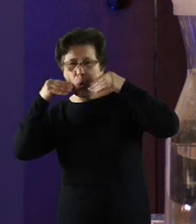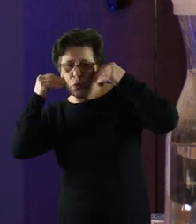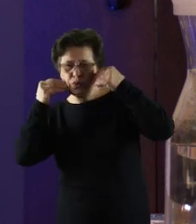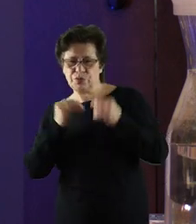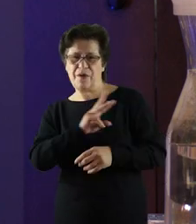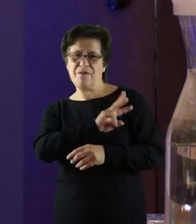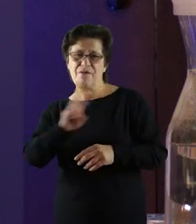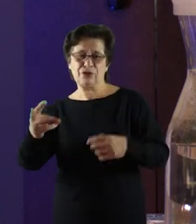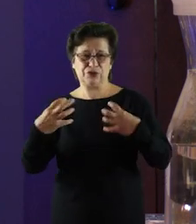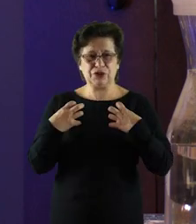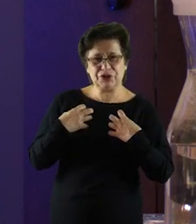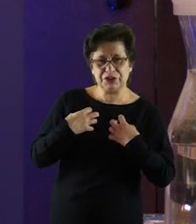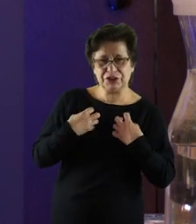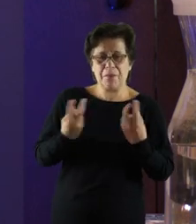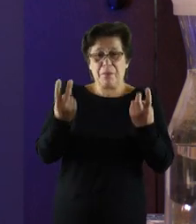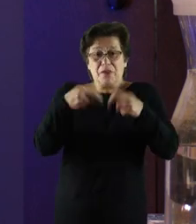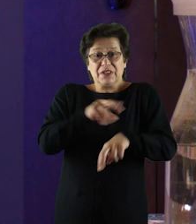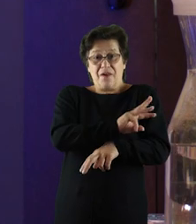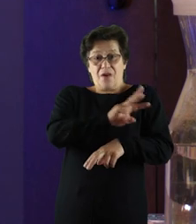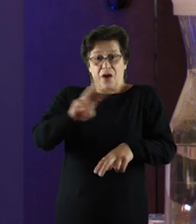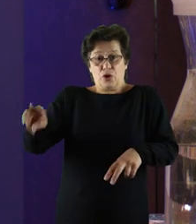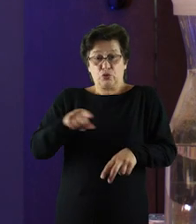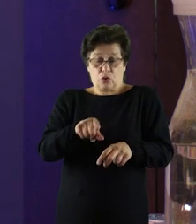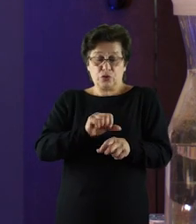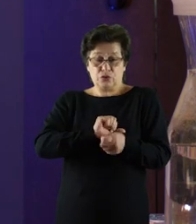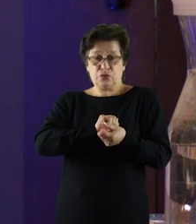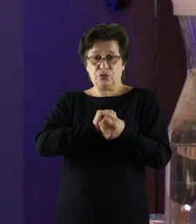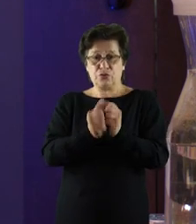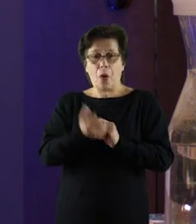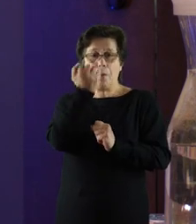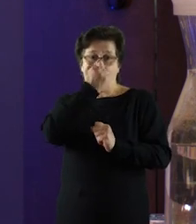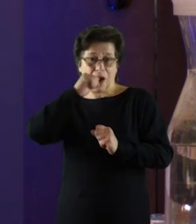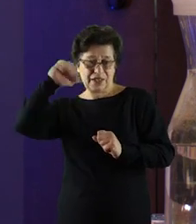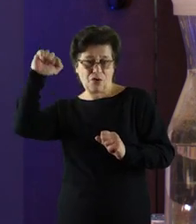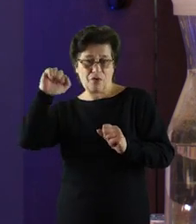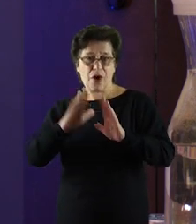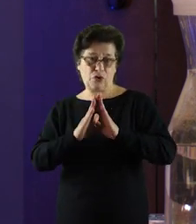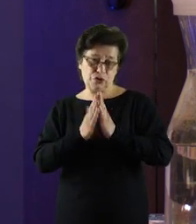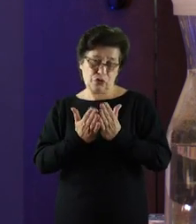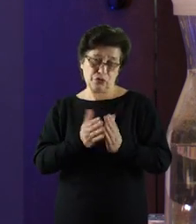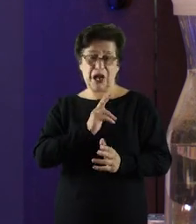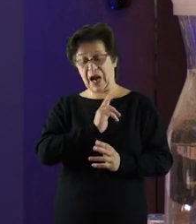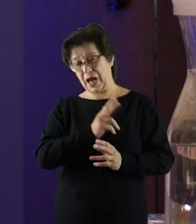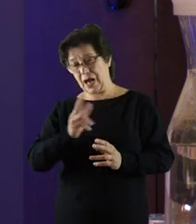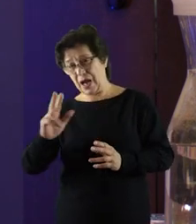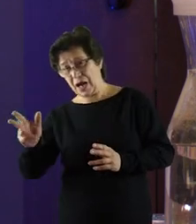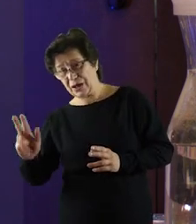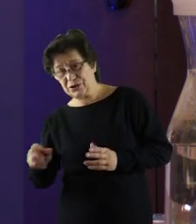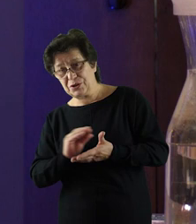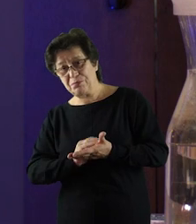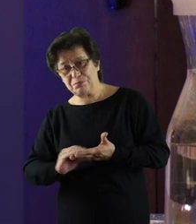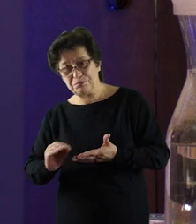aby stworzyły was, czyli bohaterów książki. To nie jest łatwe zadanie i dlatego każdy pisarz